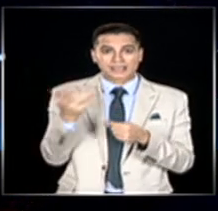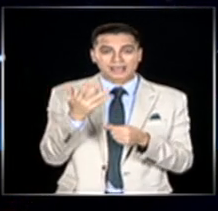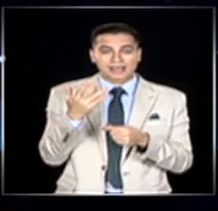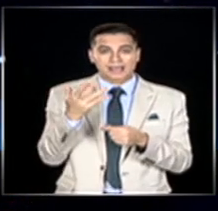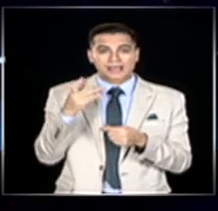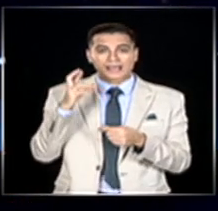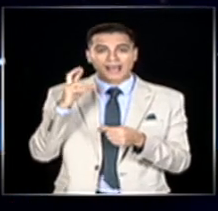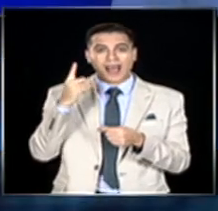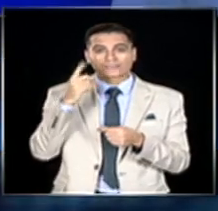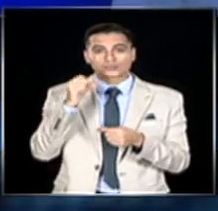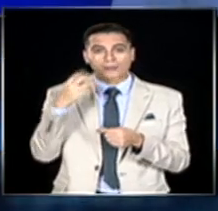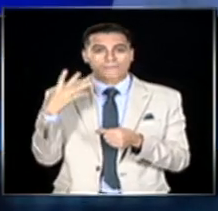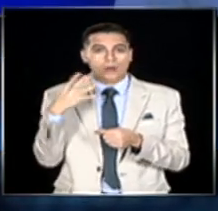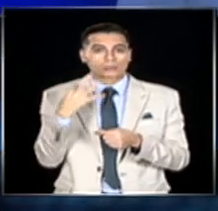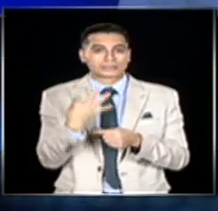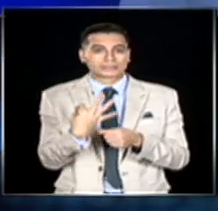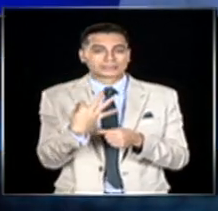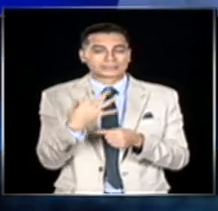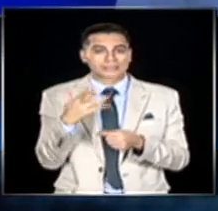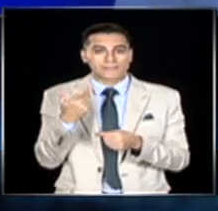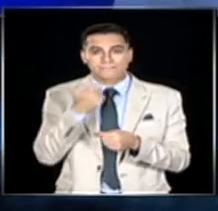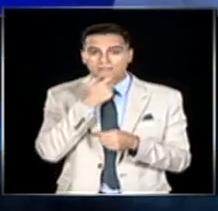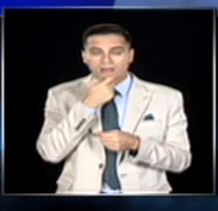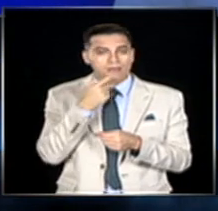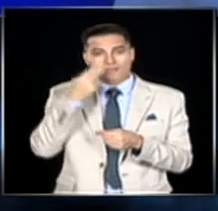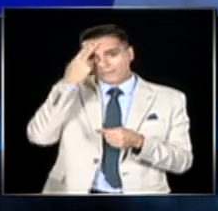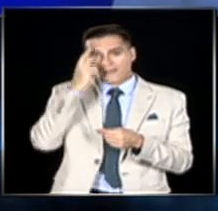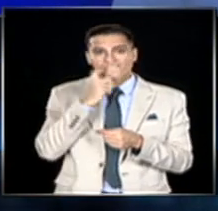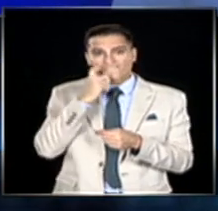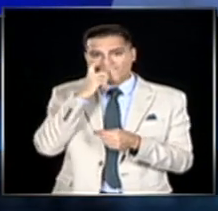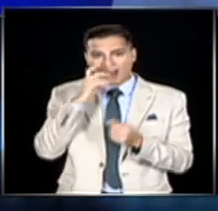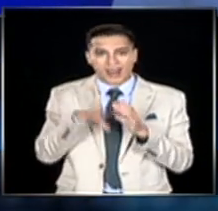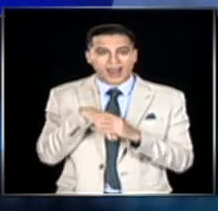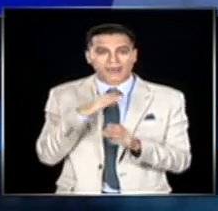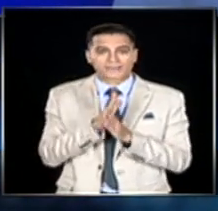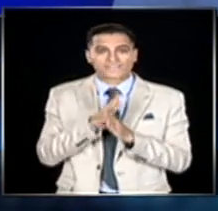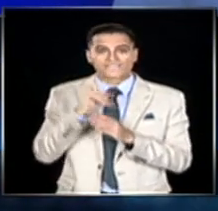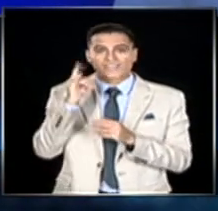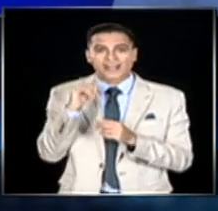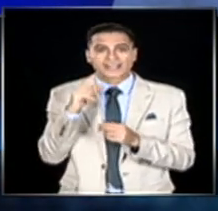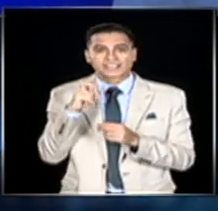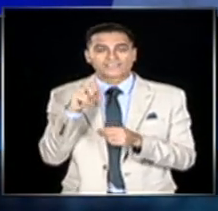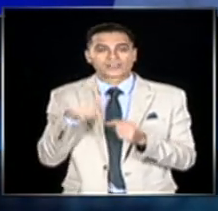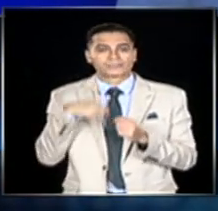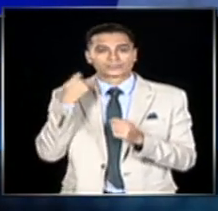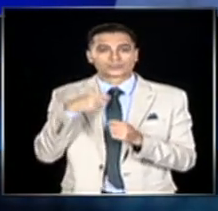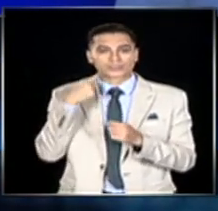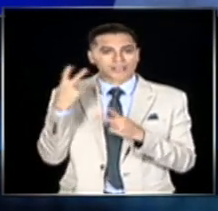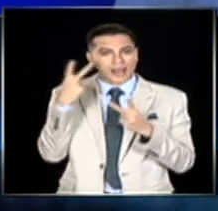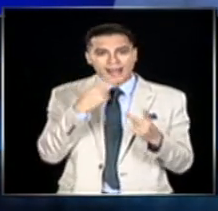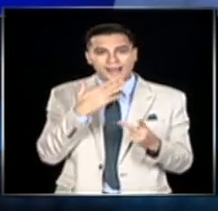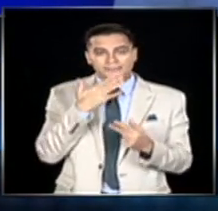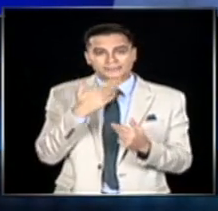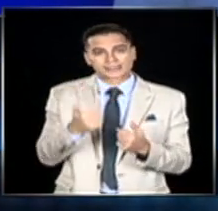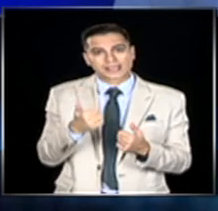الطويلة عام 1934؟ بريطانيا. غلط. من هي الفنانة التي قامت بدور فريدة في مسلسل أحلام سعيدة؟